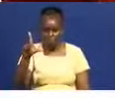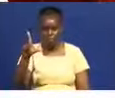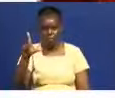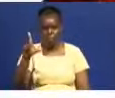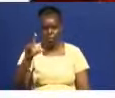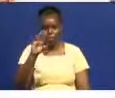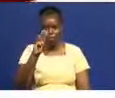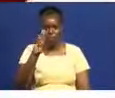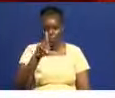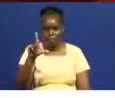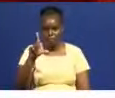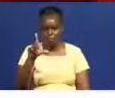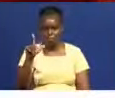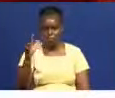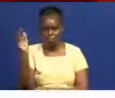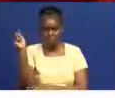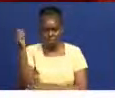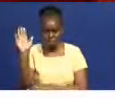iko kwenye mikono yake,